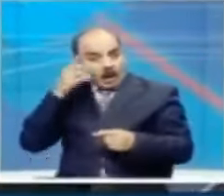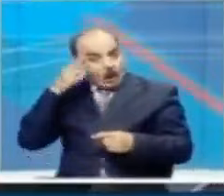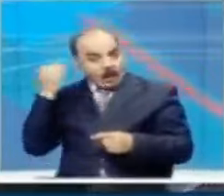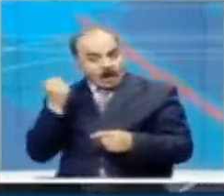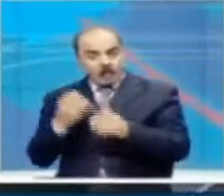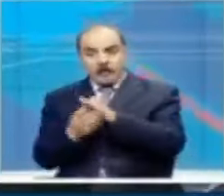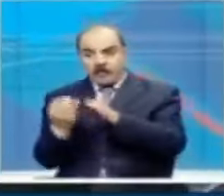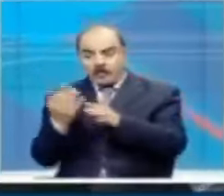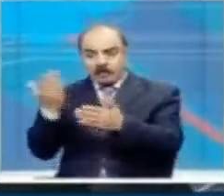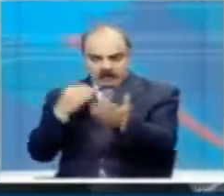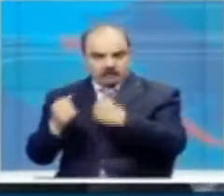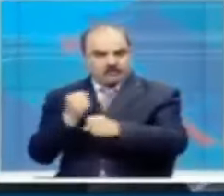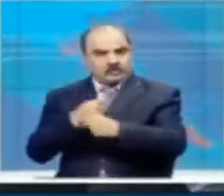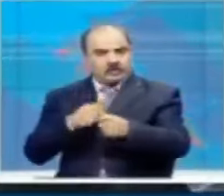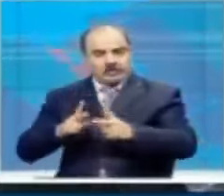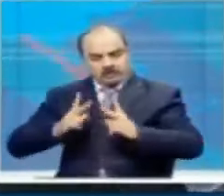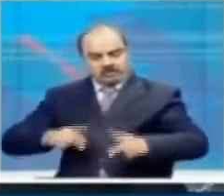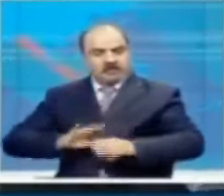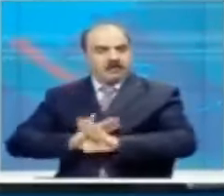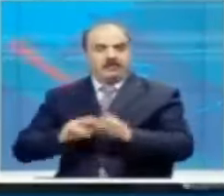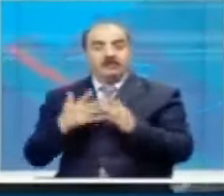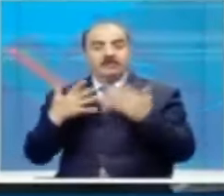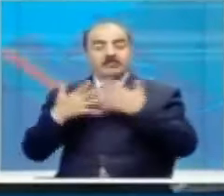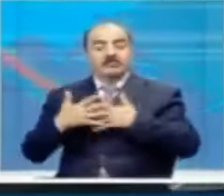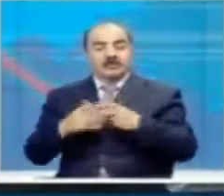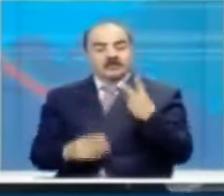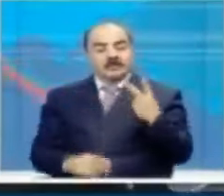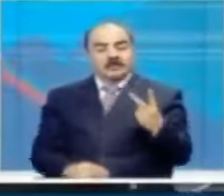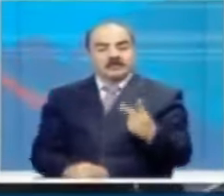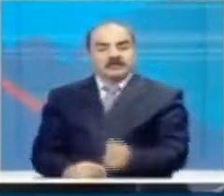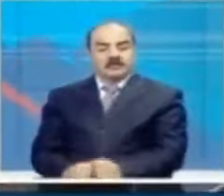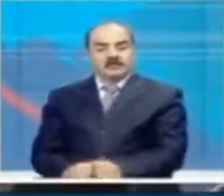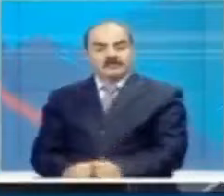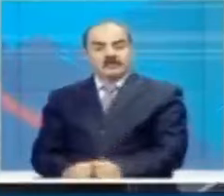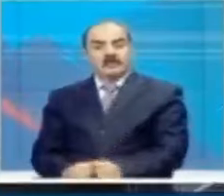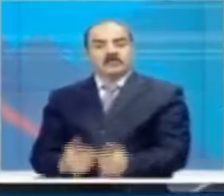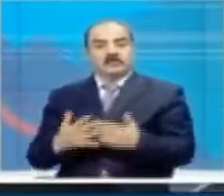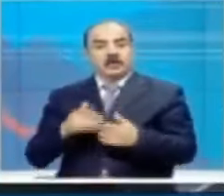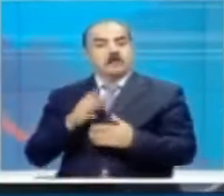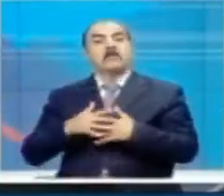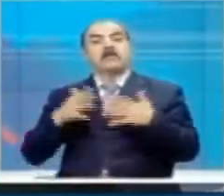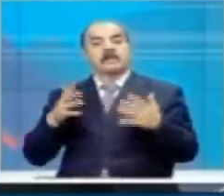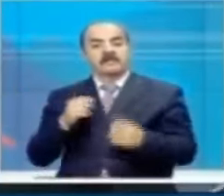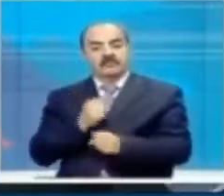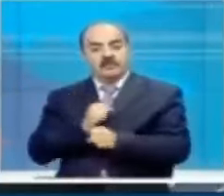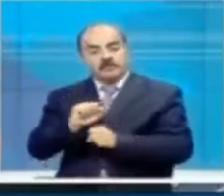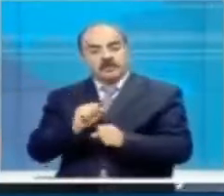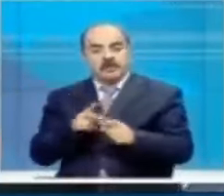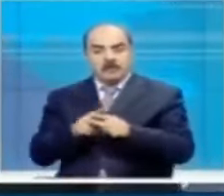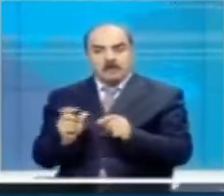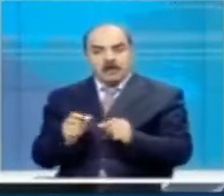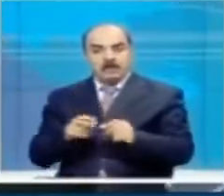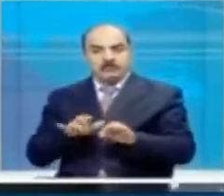وقعنا ا اتفاقيتين مع شركتين من كبريات الشركات العامله في مجال